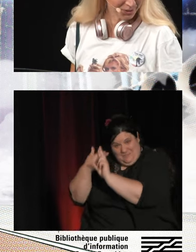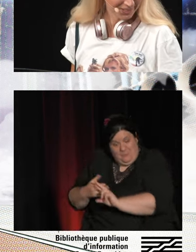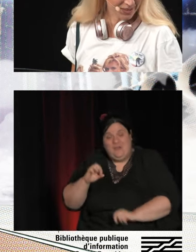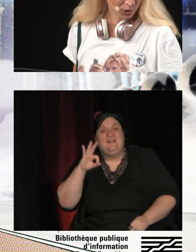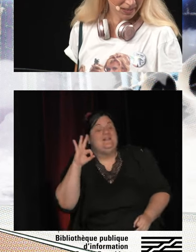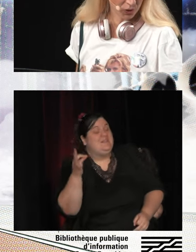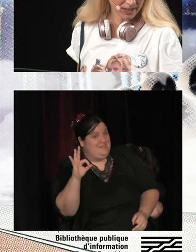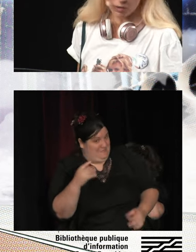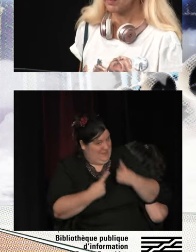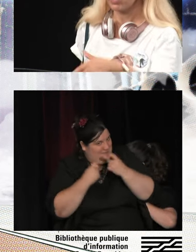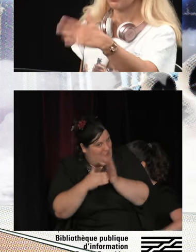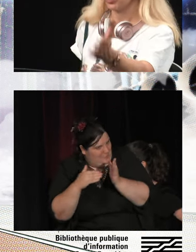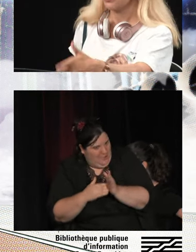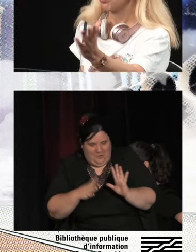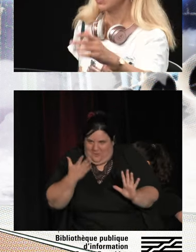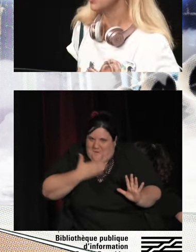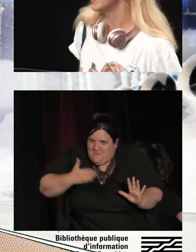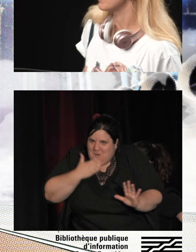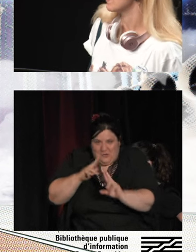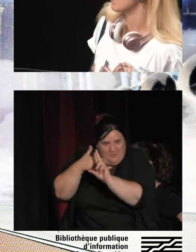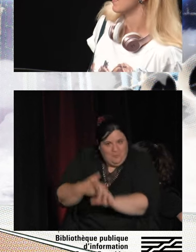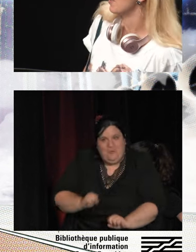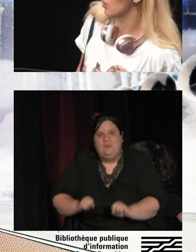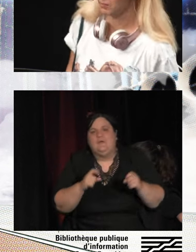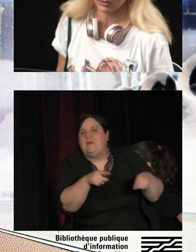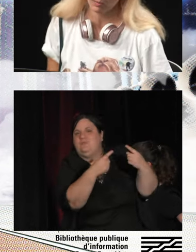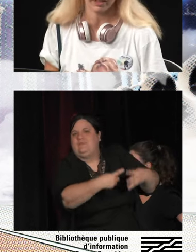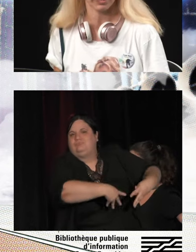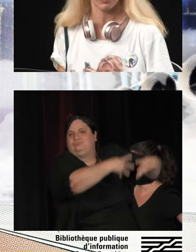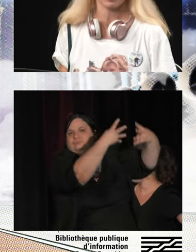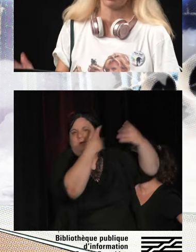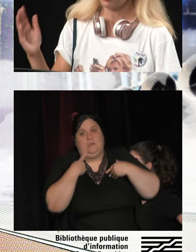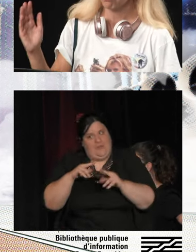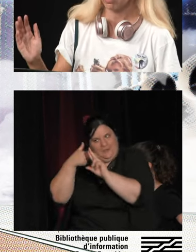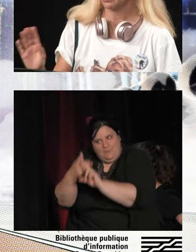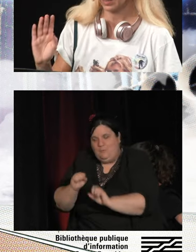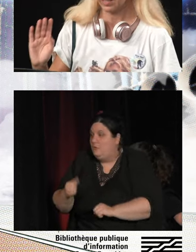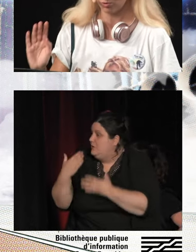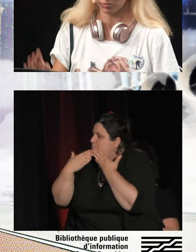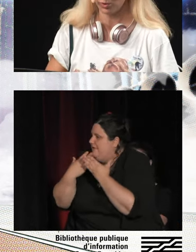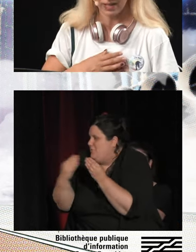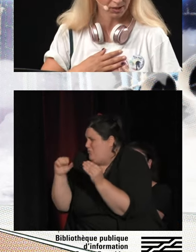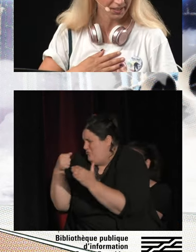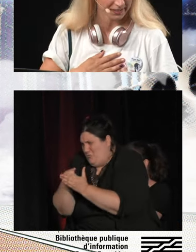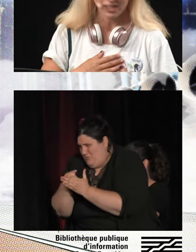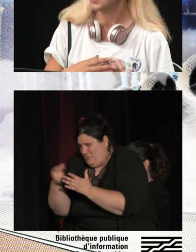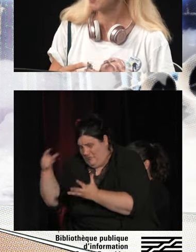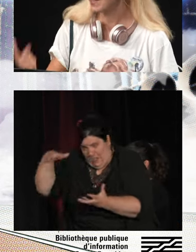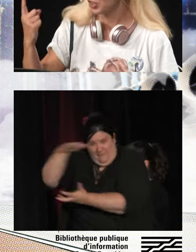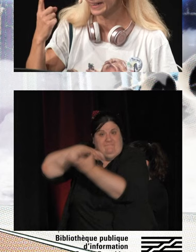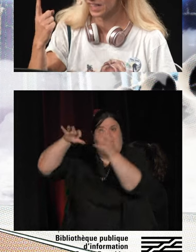Oui, il y avait d'autres questions, mais trop bien. On va pouvoir répondre aux questions sur la musique, comme ça, ça mettra de l'ambiance. Mais trop bien, vraiment, merci beaucoup d'être resté jusqu'au bout, de ne pas avoir